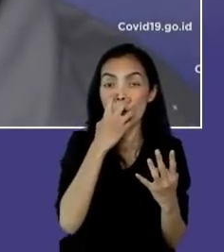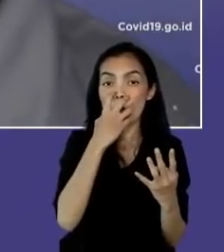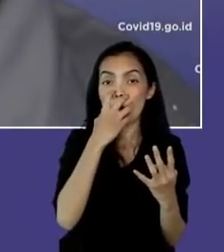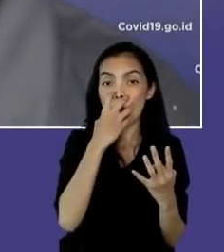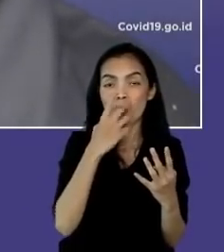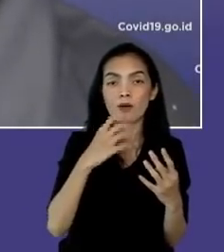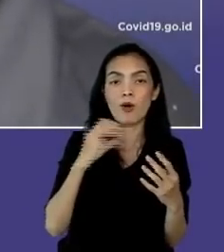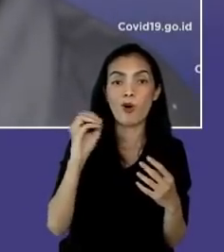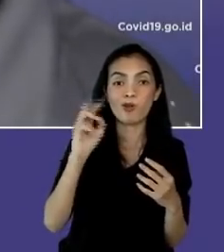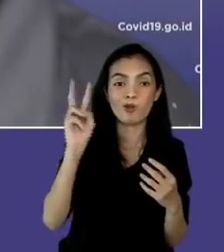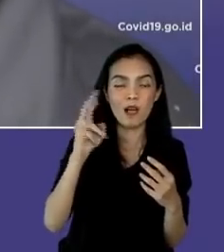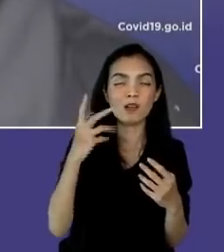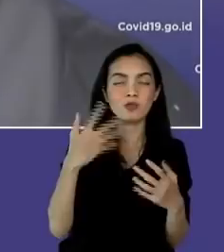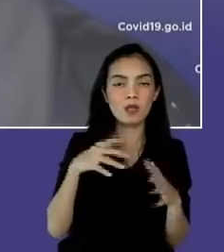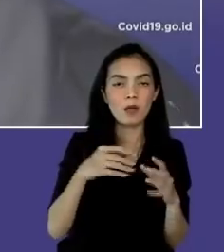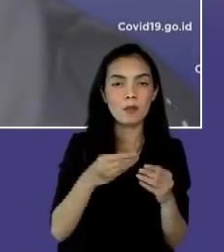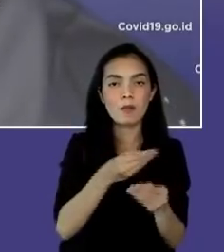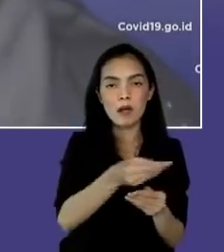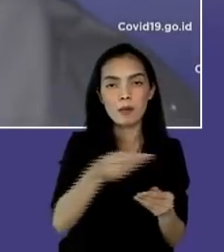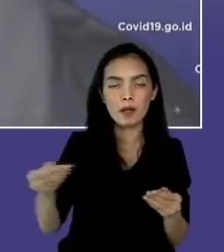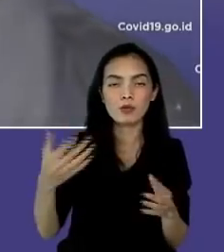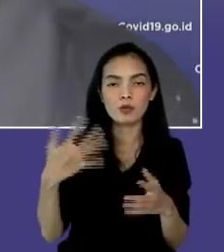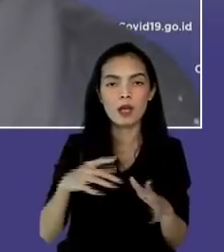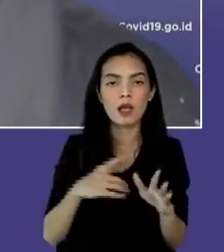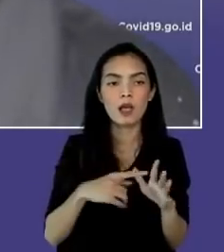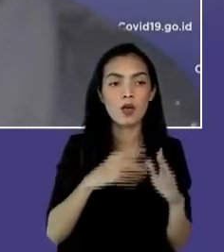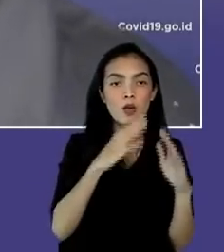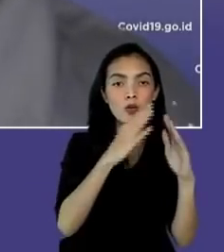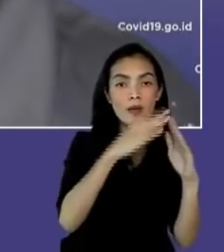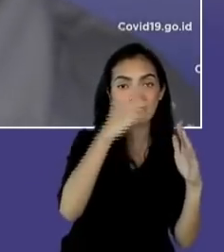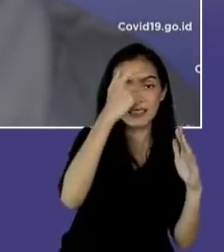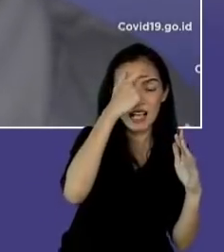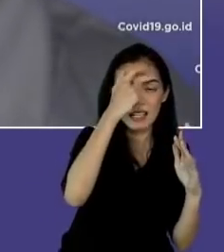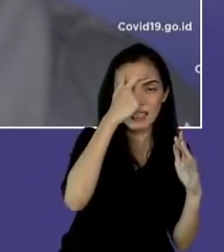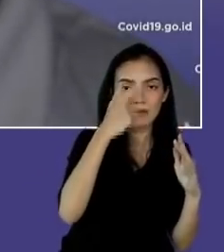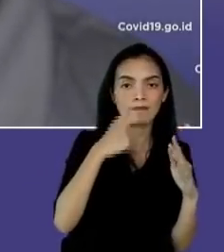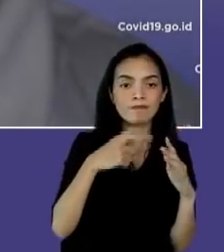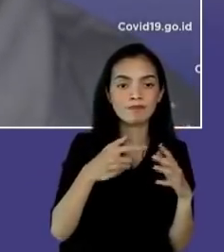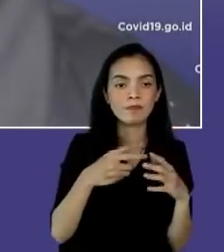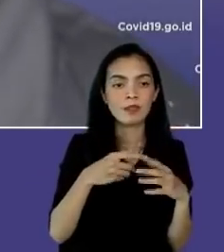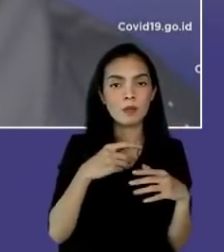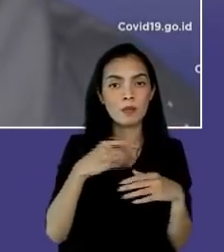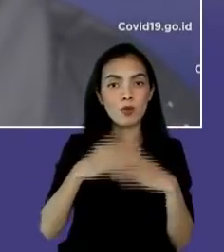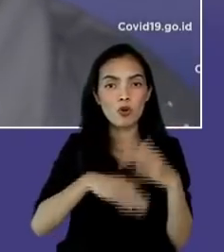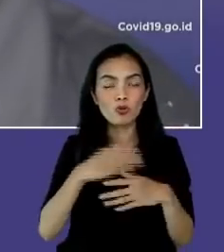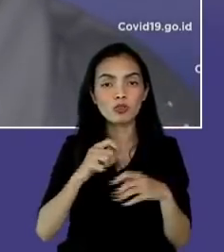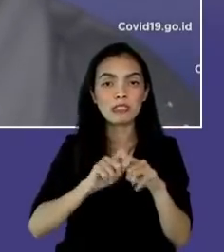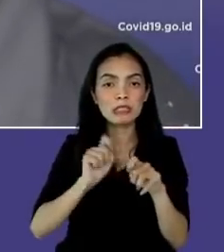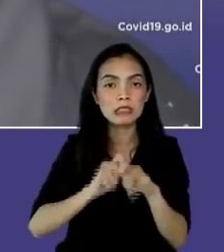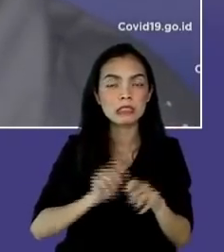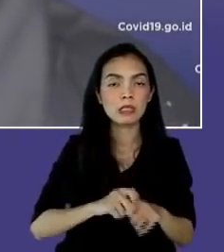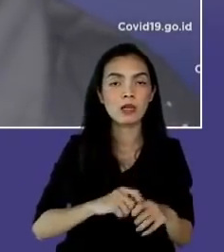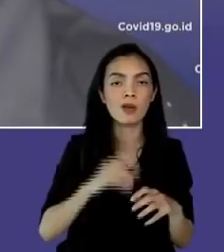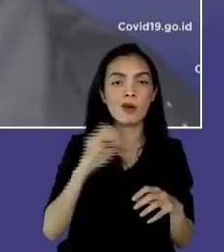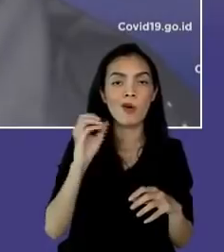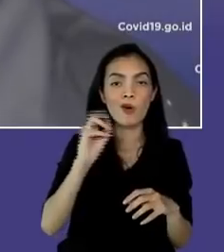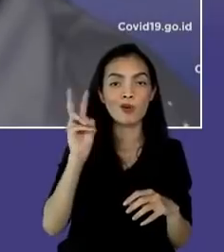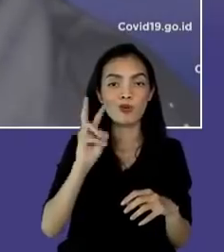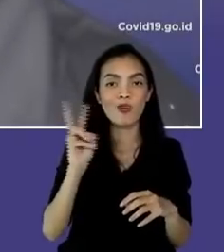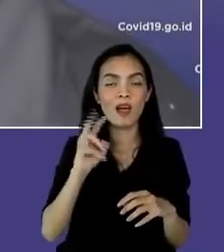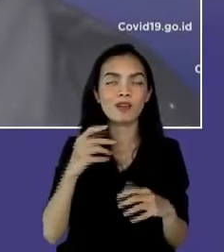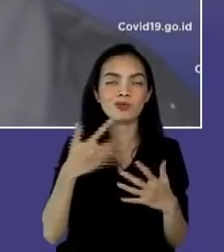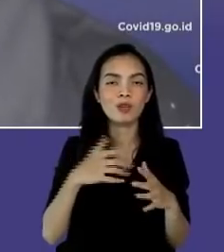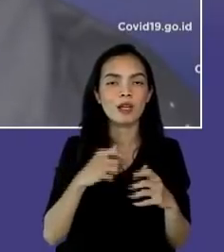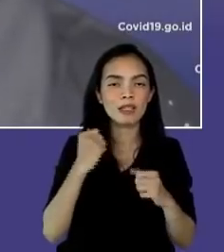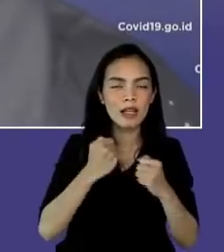ujung produksi sampai dengan rumah sakit, ini juga dilakukan, dan dari Kementerian Kesehatan juga sudah ada